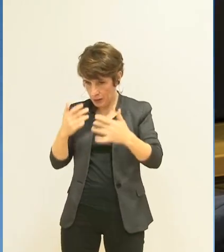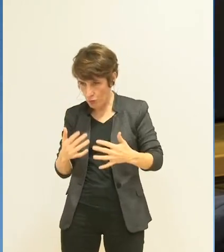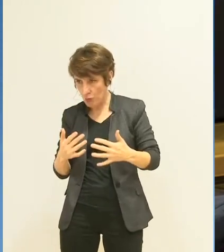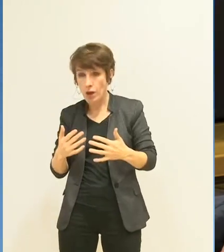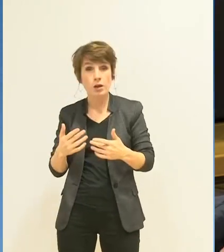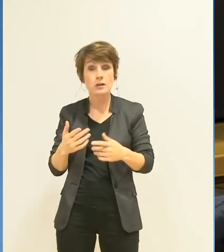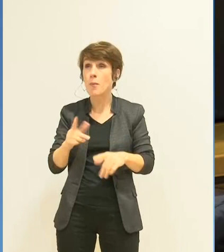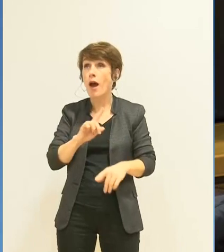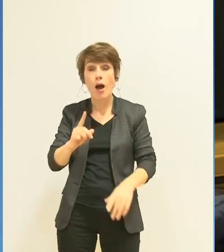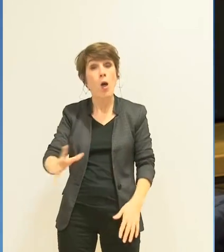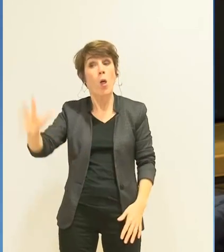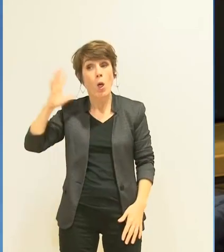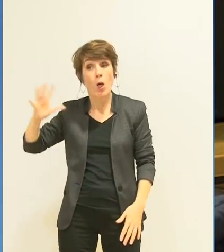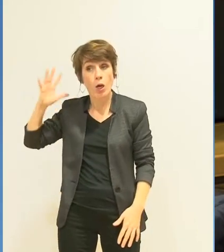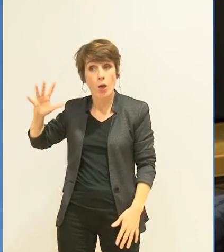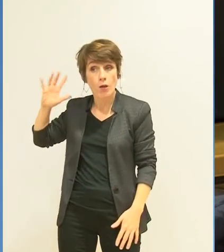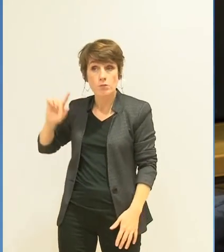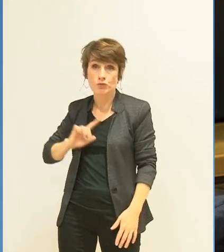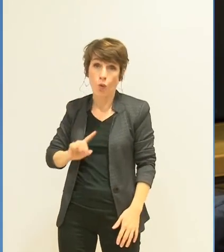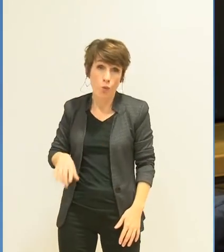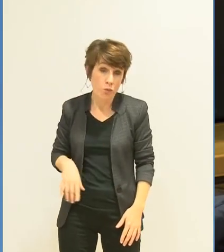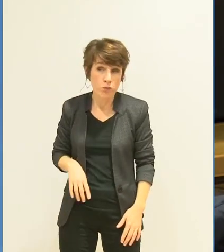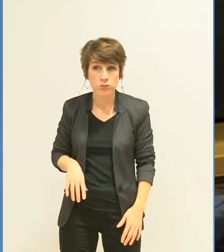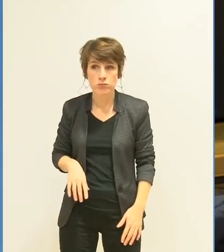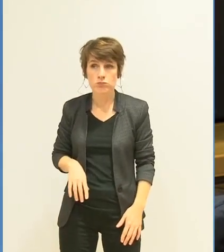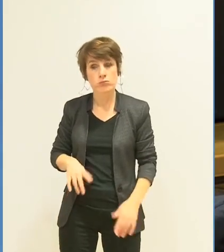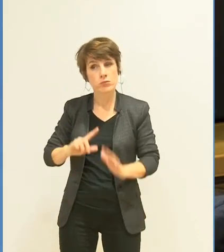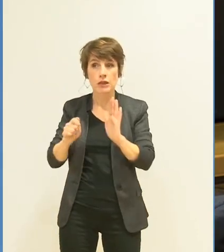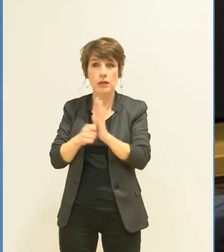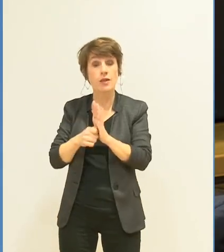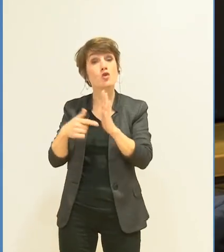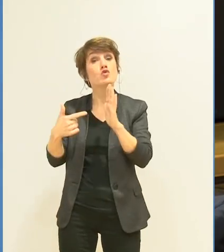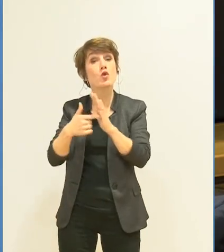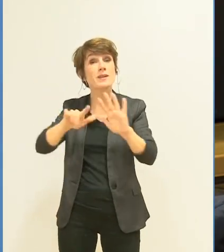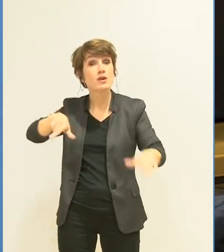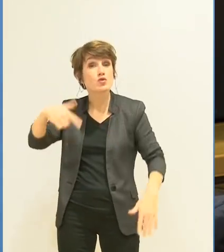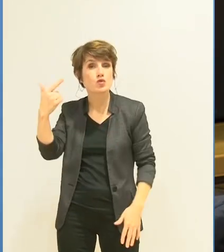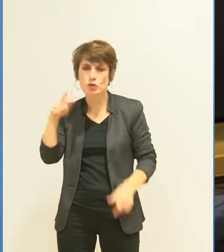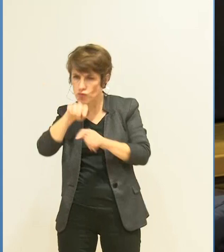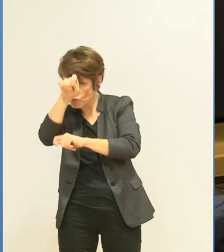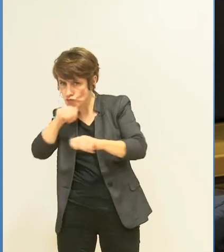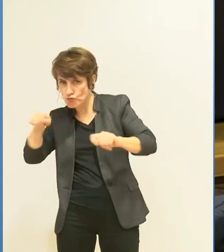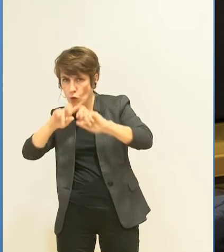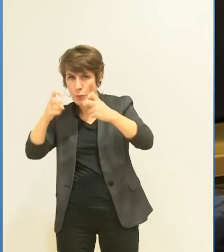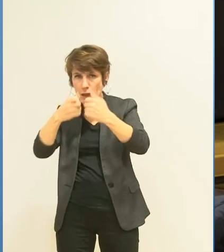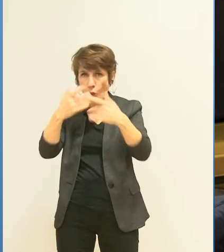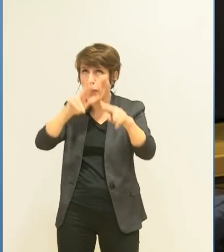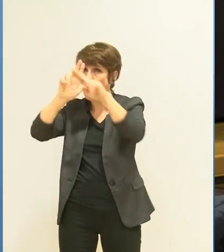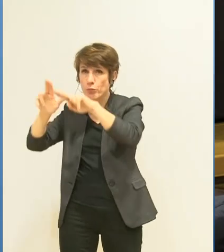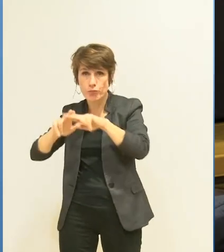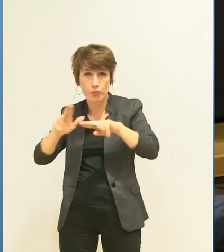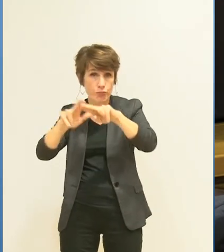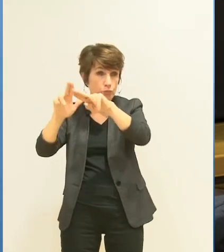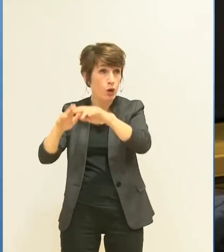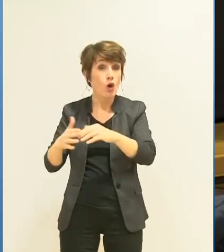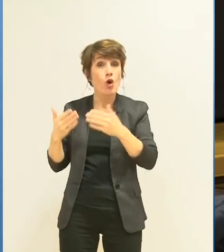anciens du moins pour quelqu'un comme moi de mon âge elle remonte à 2012 cette estimation pour l'instant elle n'a